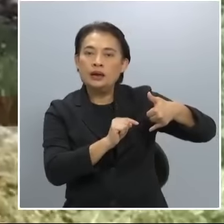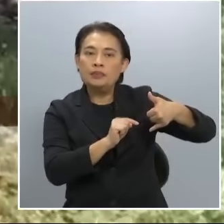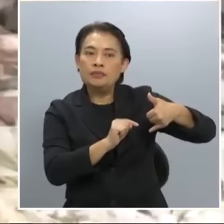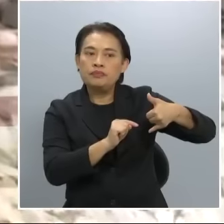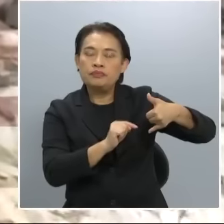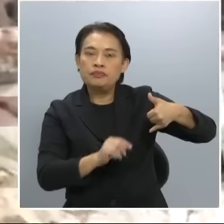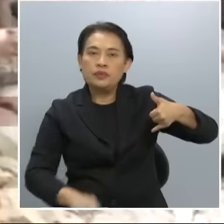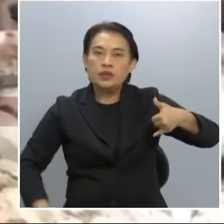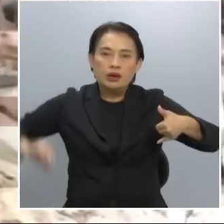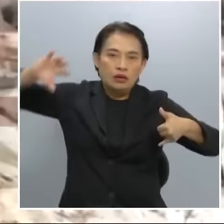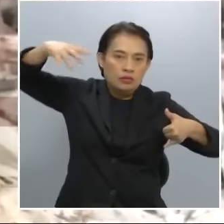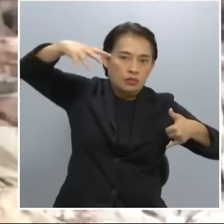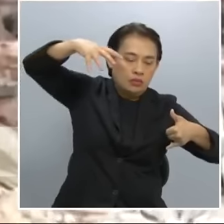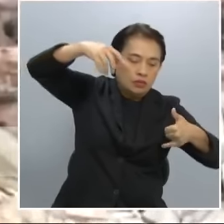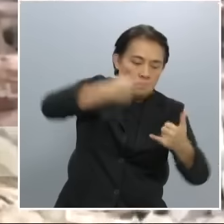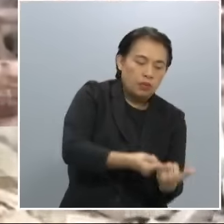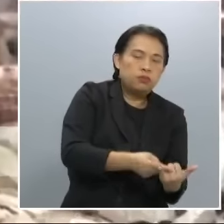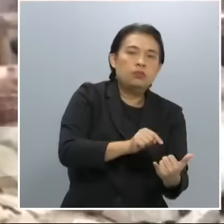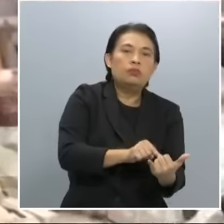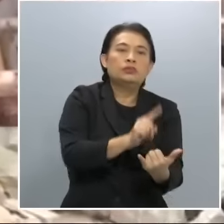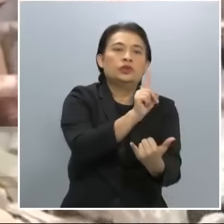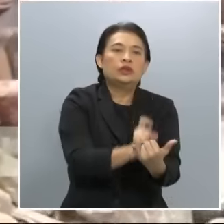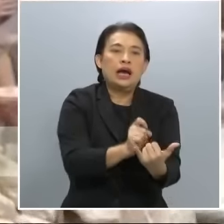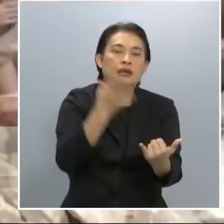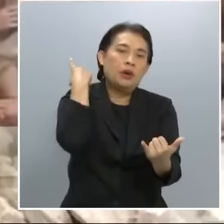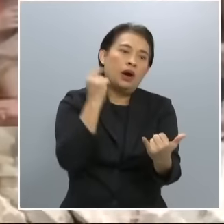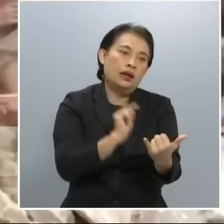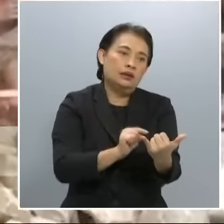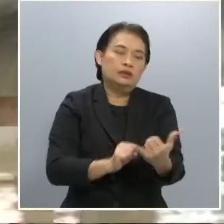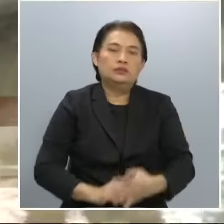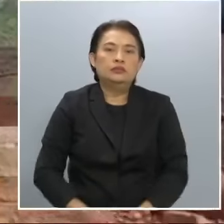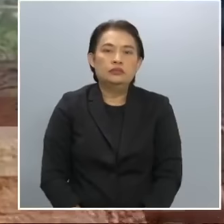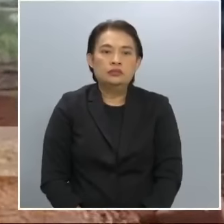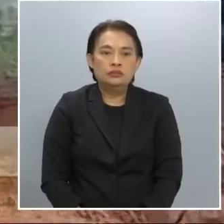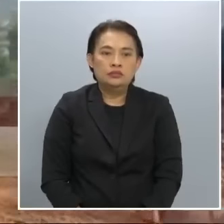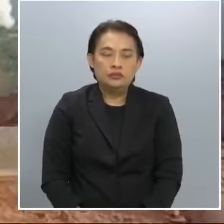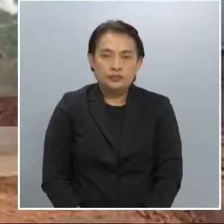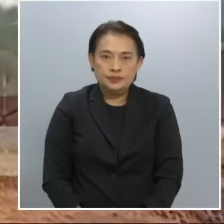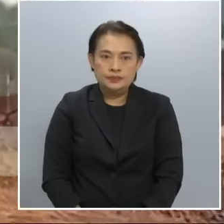ด้วยโดนจนเสียชีวิตเมื่อวานนี้